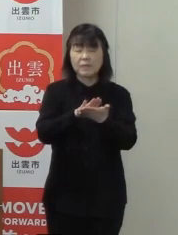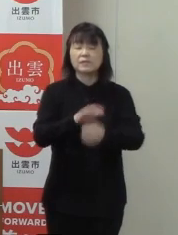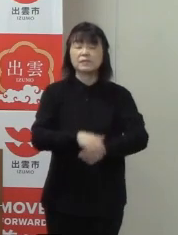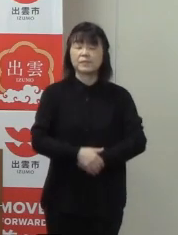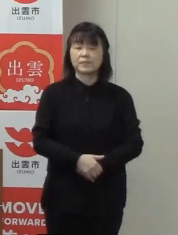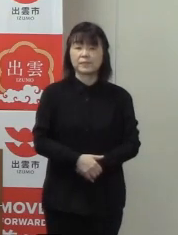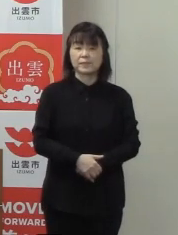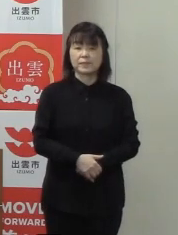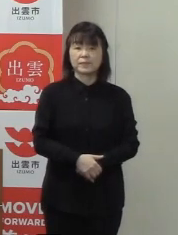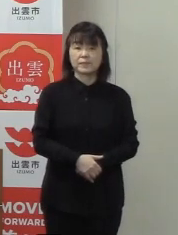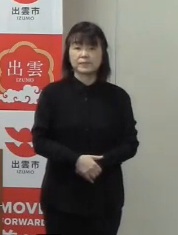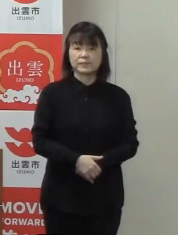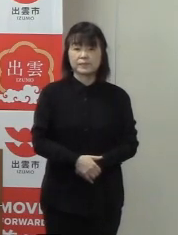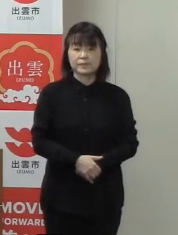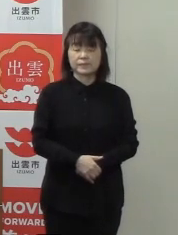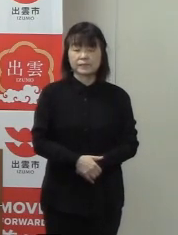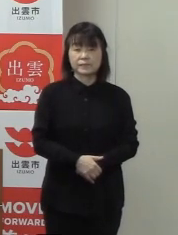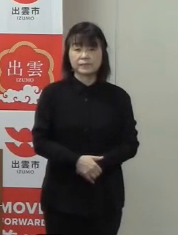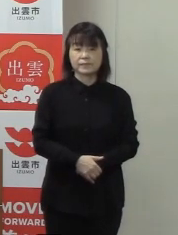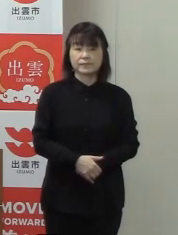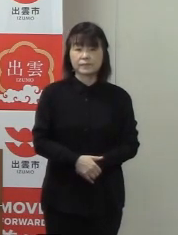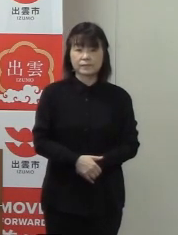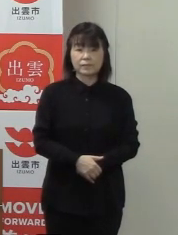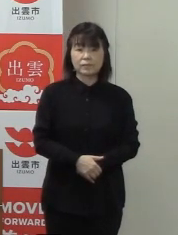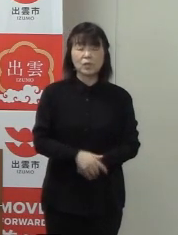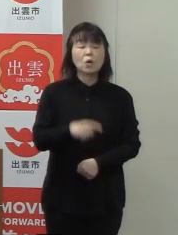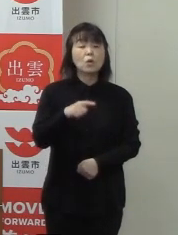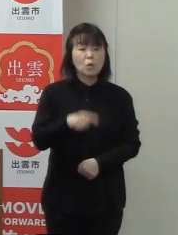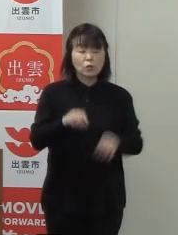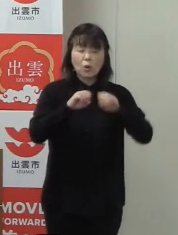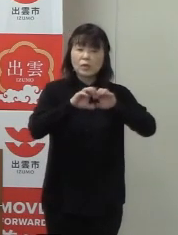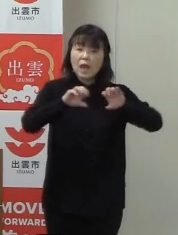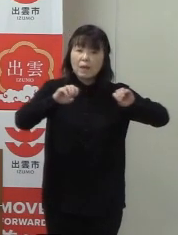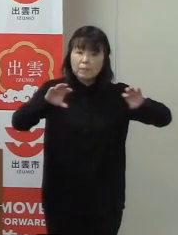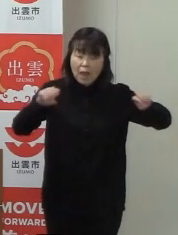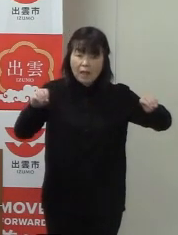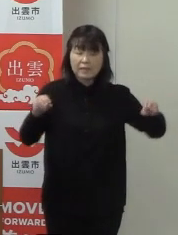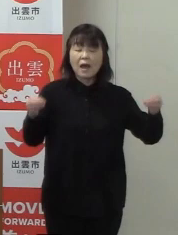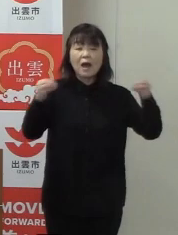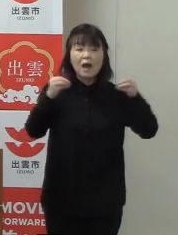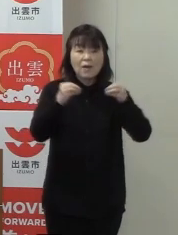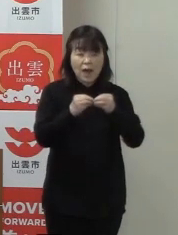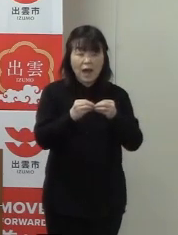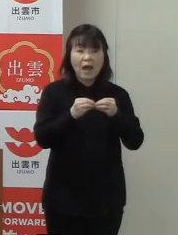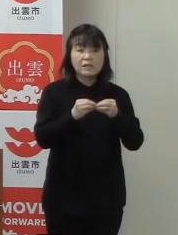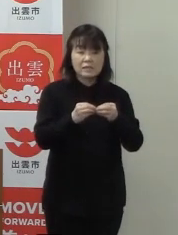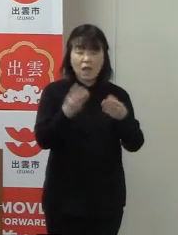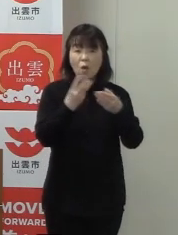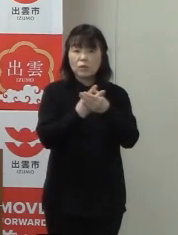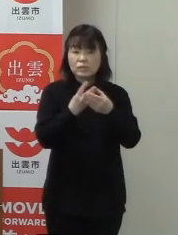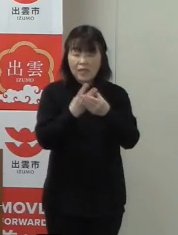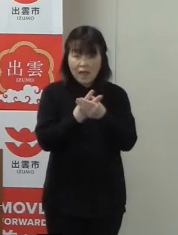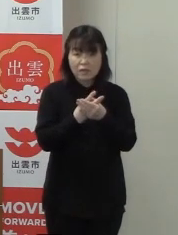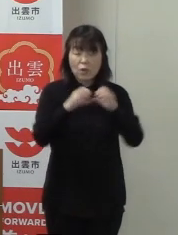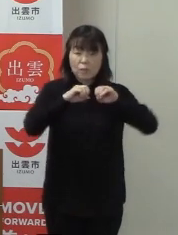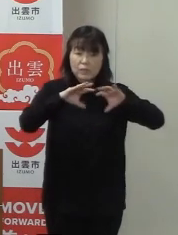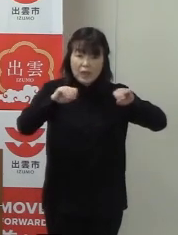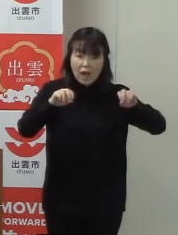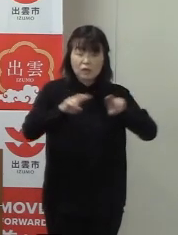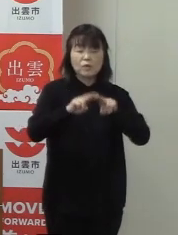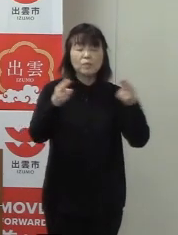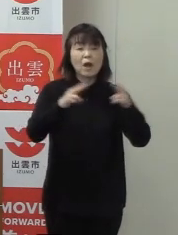。またですね、このキャンペーンに合わせてですね、温泉の PR パンフレットを新し